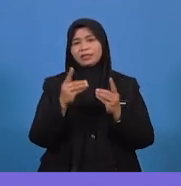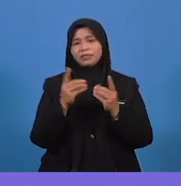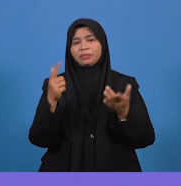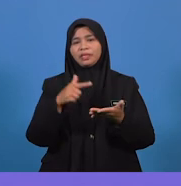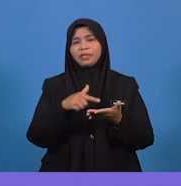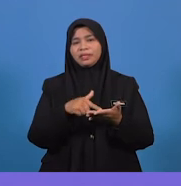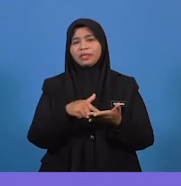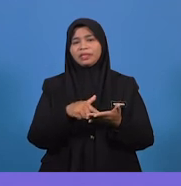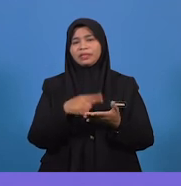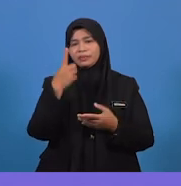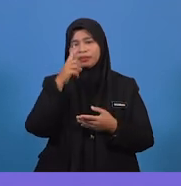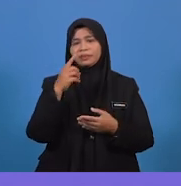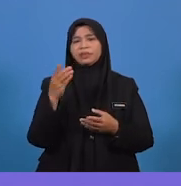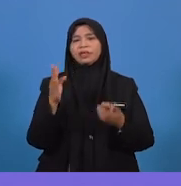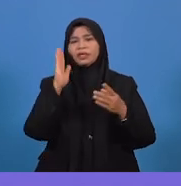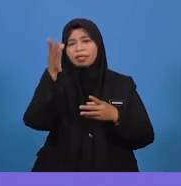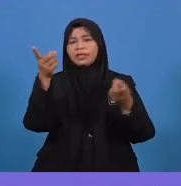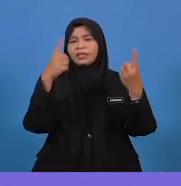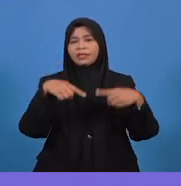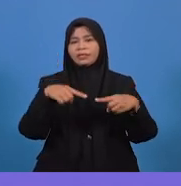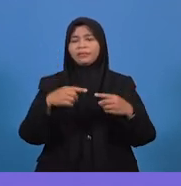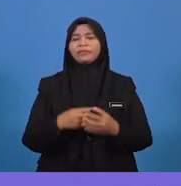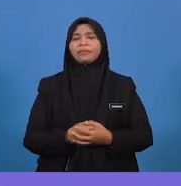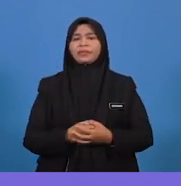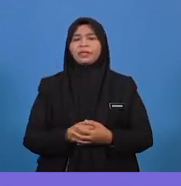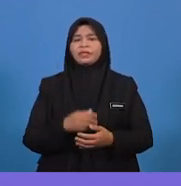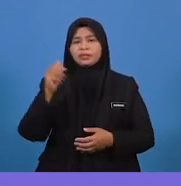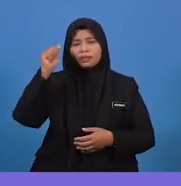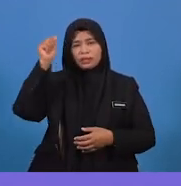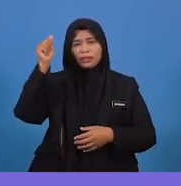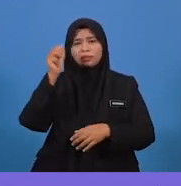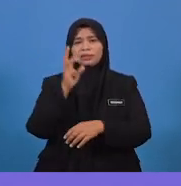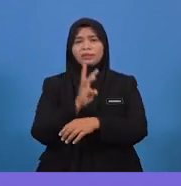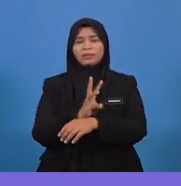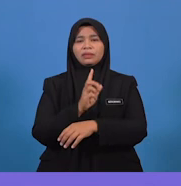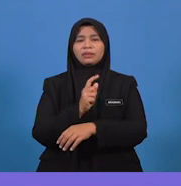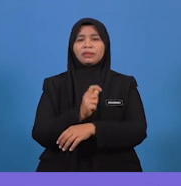pada kelas yang akan datang. Ila liqa wa ma'assalama. Wabillahi taufiq